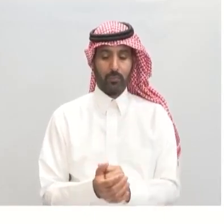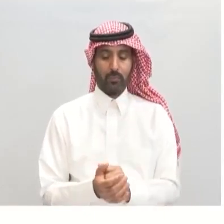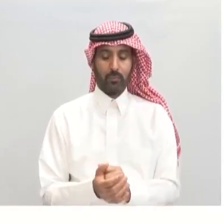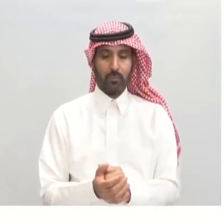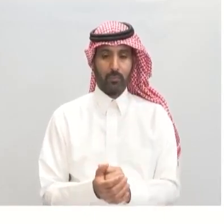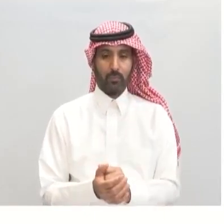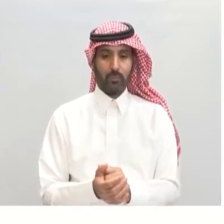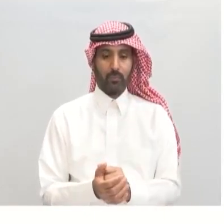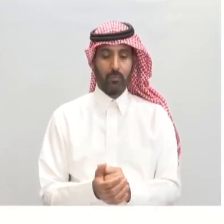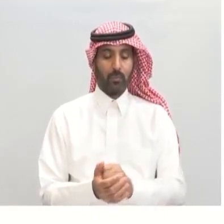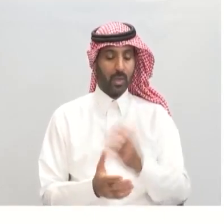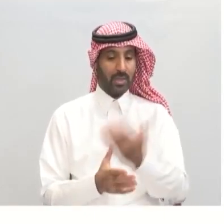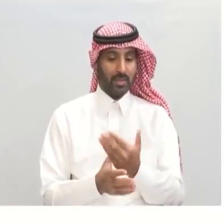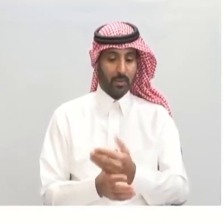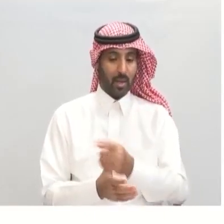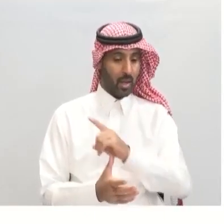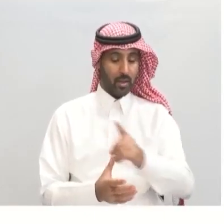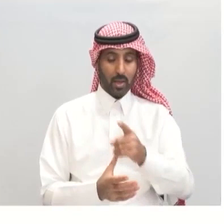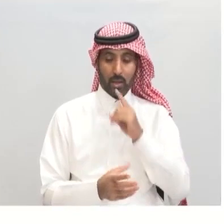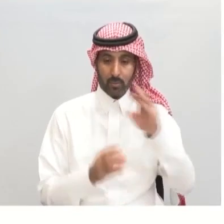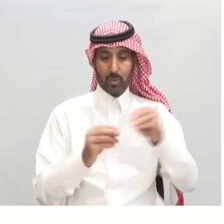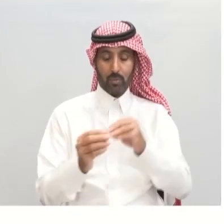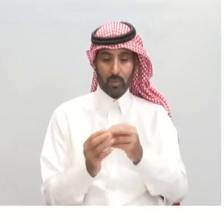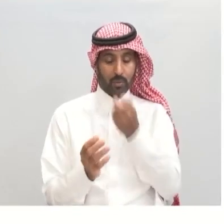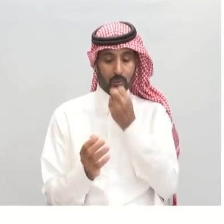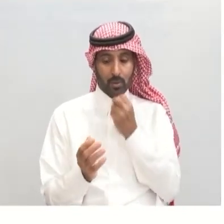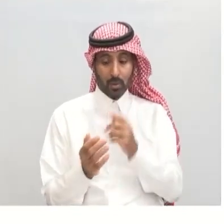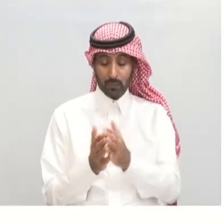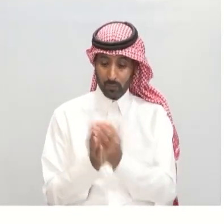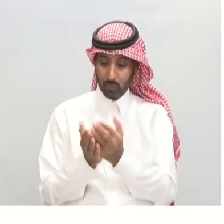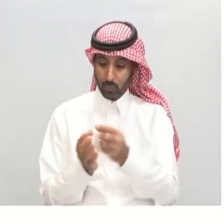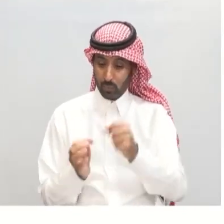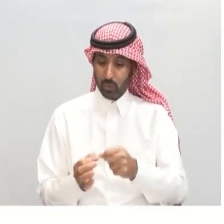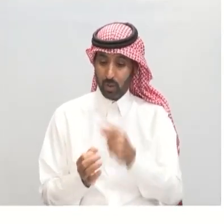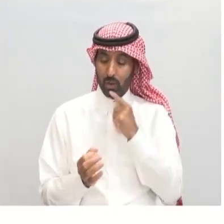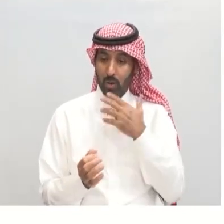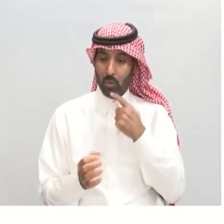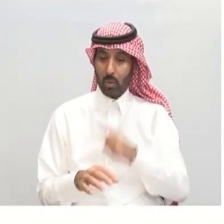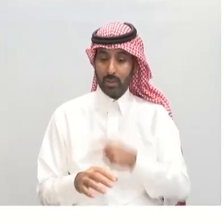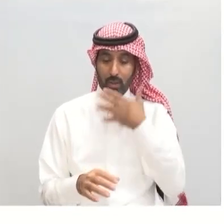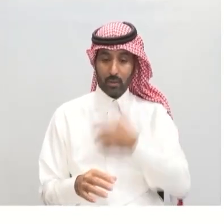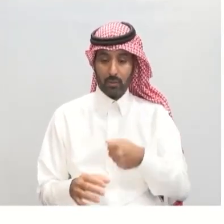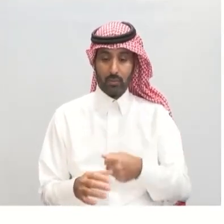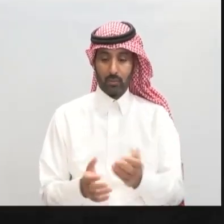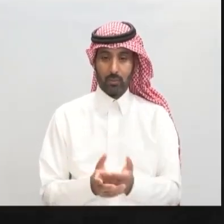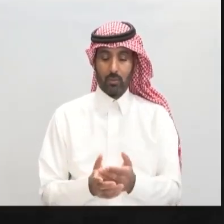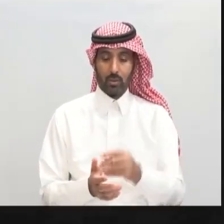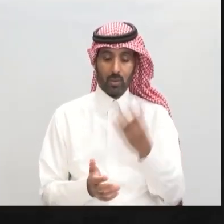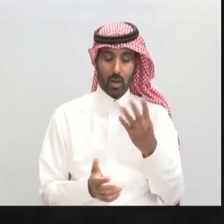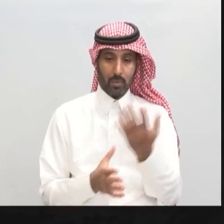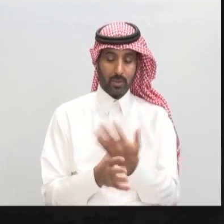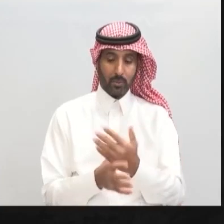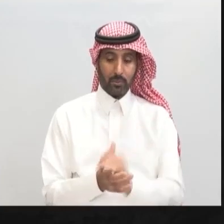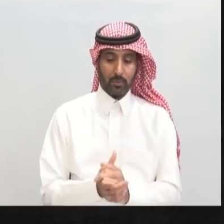نفسك ما هي اسباب عدم جمع القران في مصحف واحد على عهد الرسول صلى الله عليه وسلم ذكرنا اربع